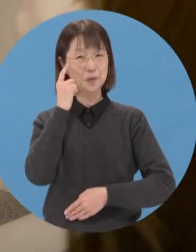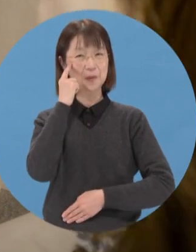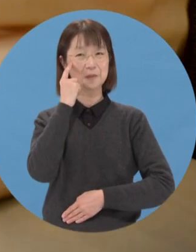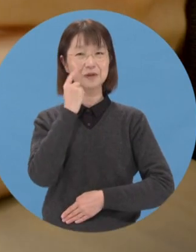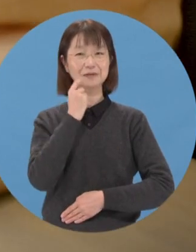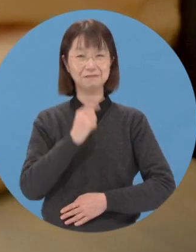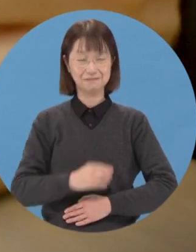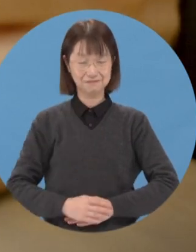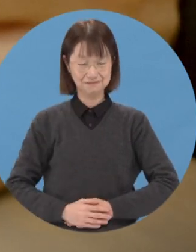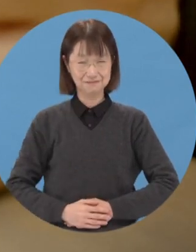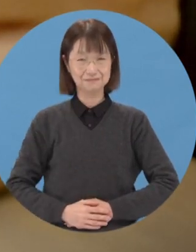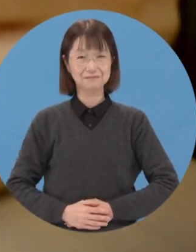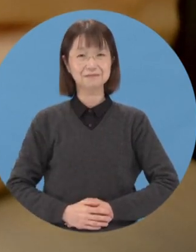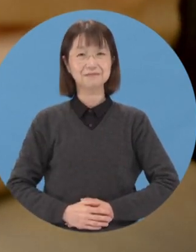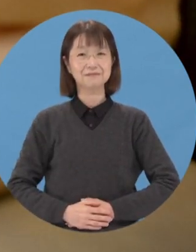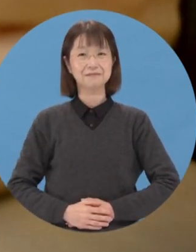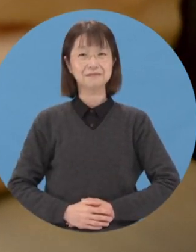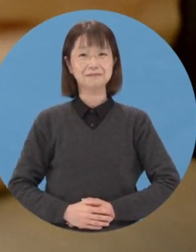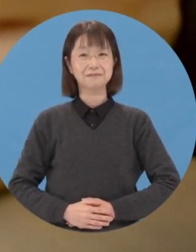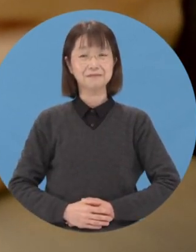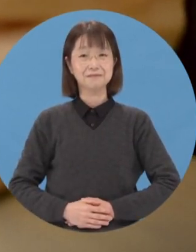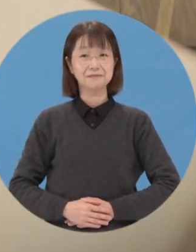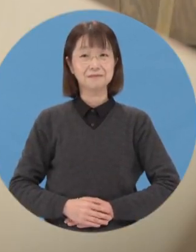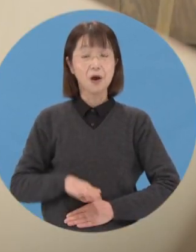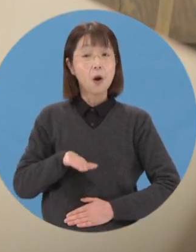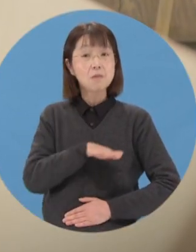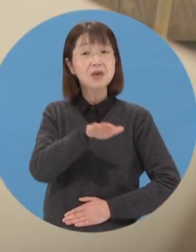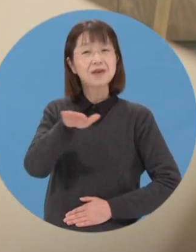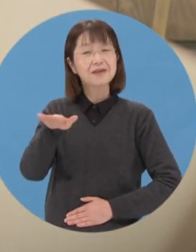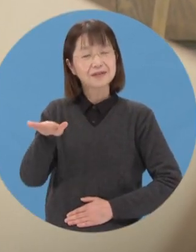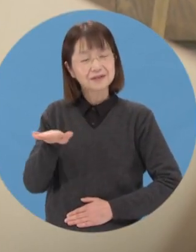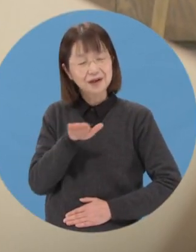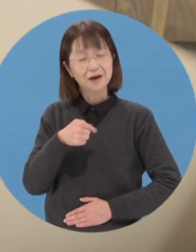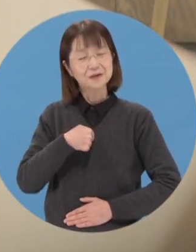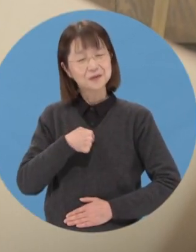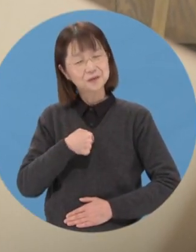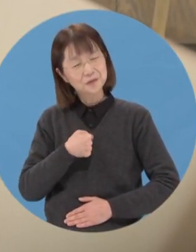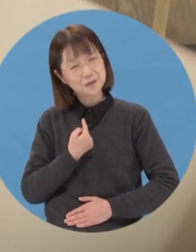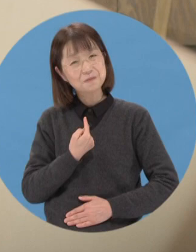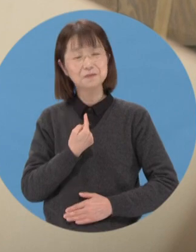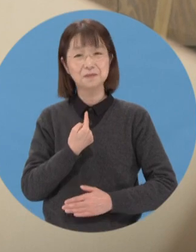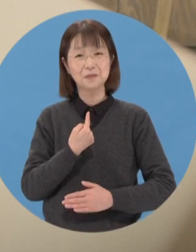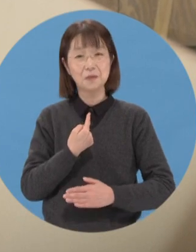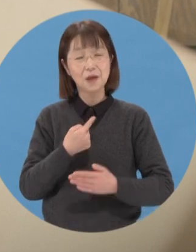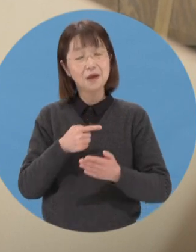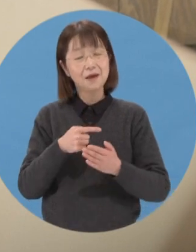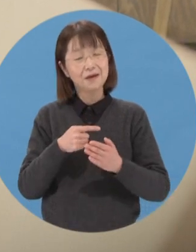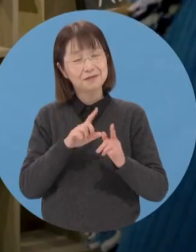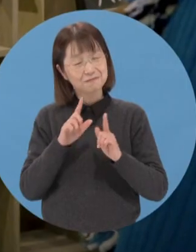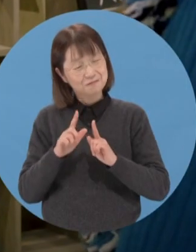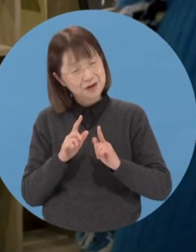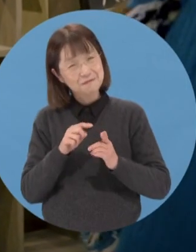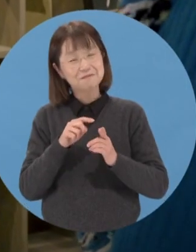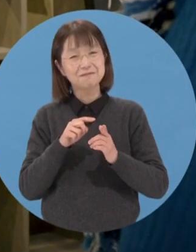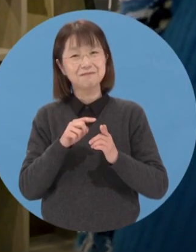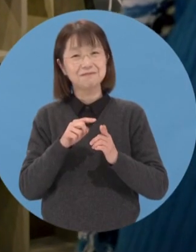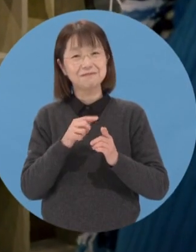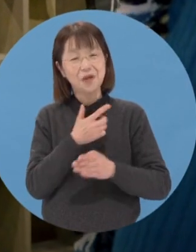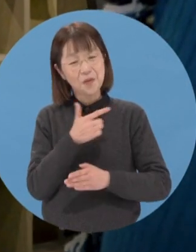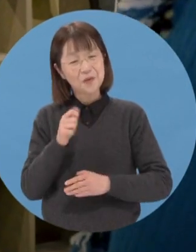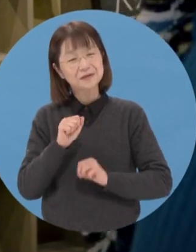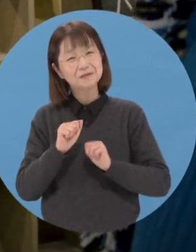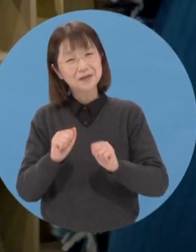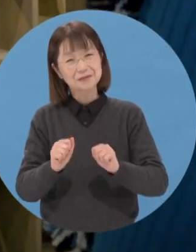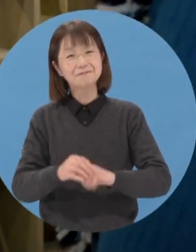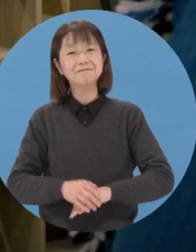よね。 ここでは皆が思い思いの時を過ごす。 隣にこう春光堂